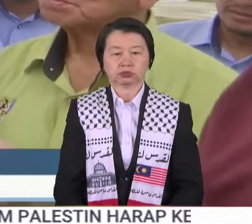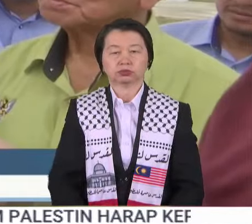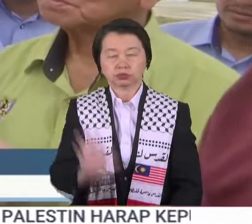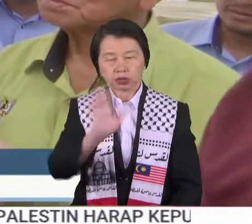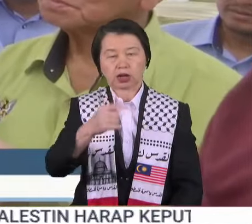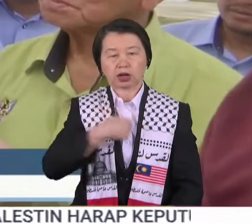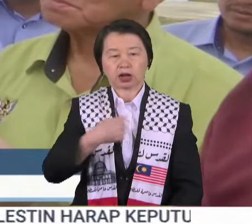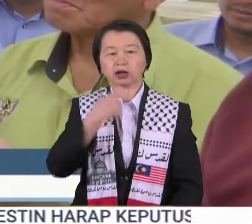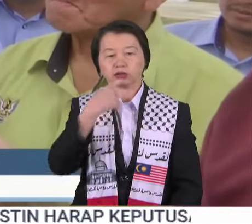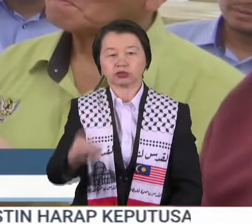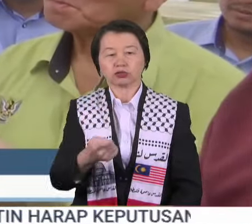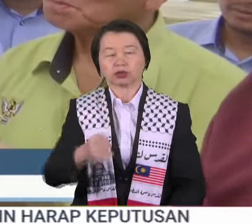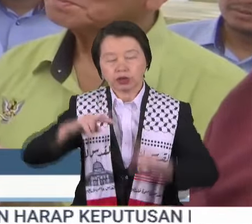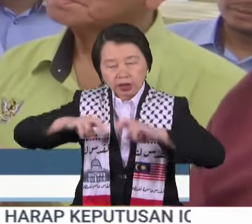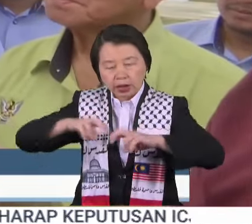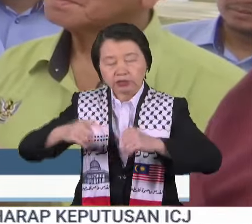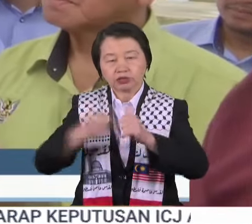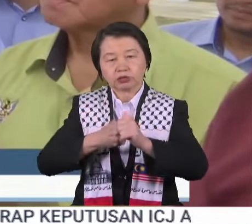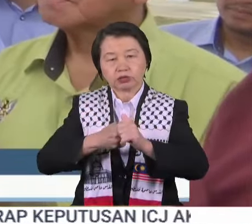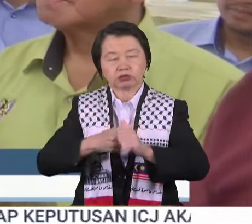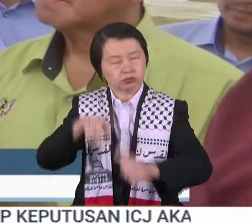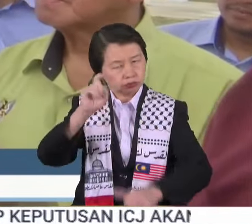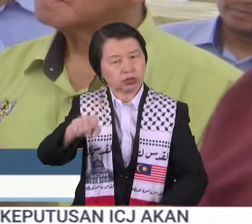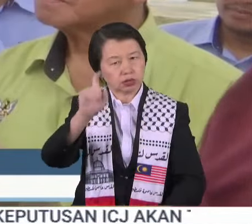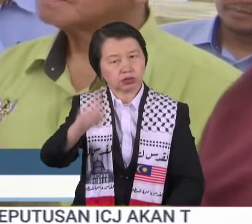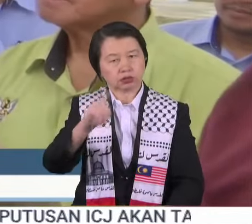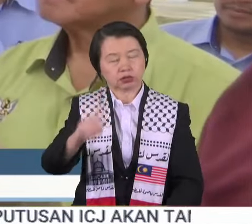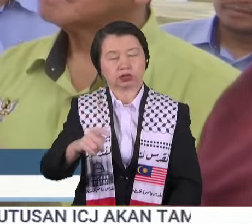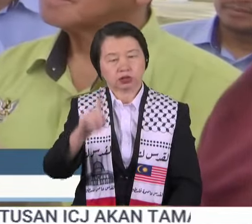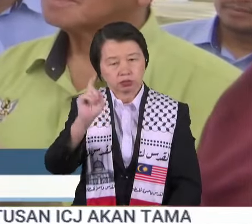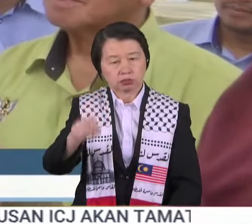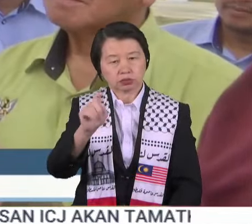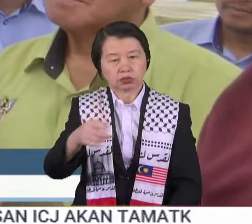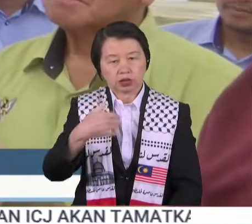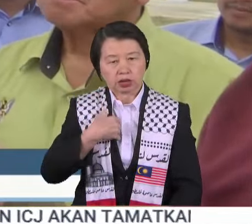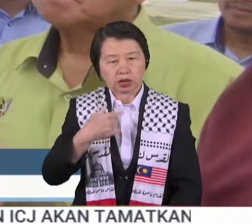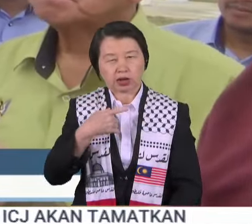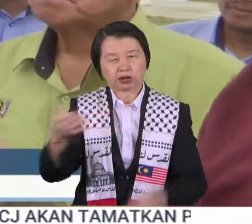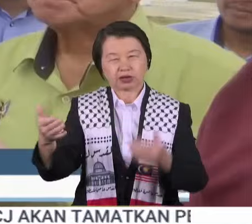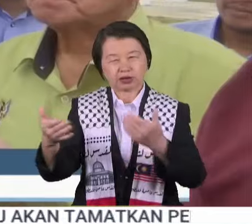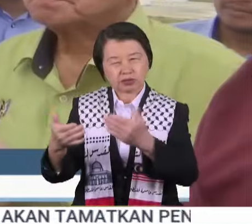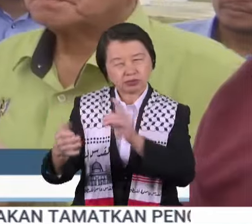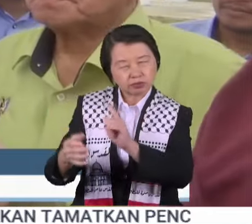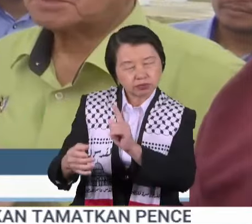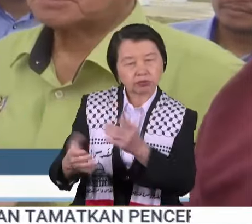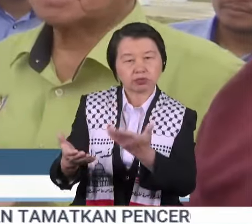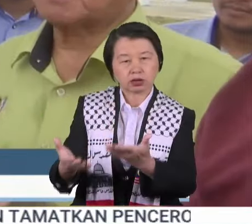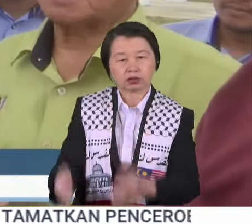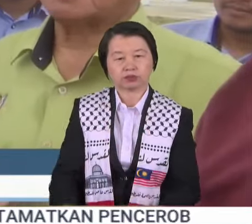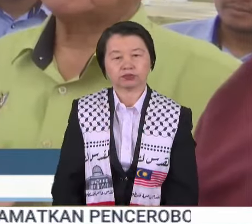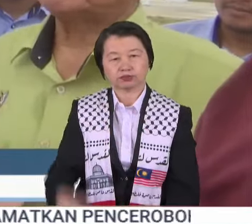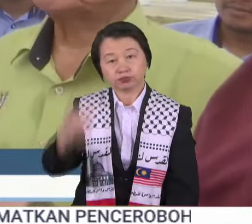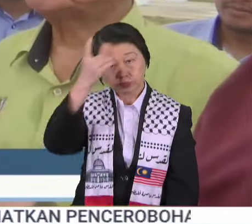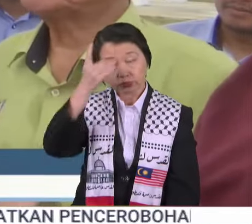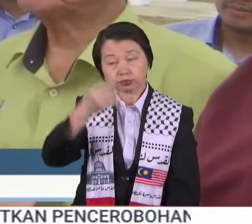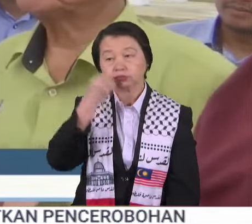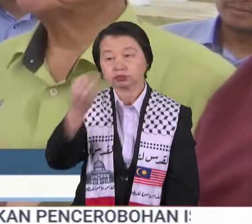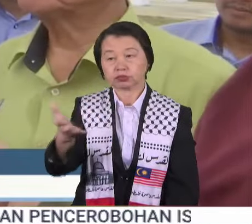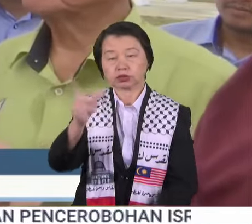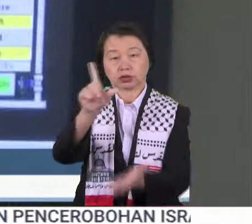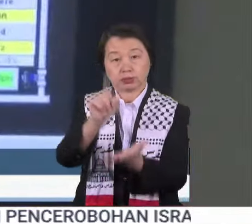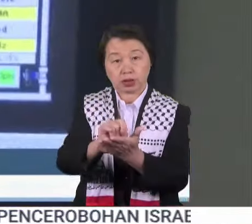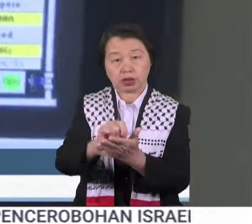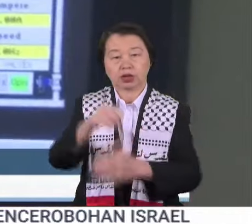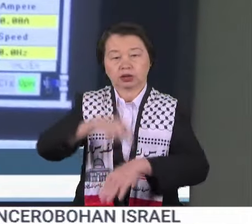tak saya suruh SID kaji dululah there must be there must be some clos somewh lah Datuk Seri julahi bercakap kepada